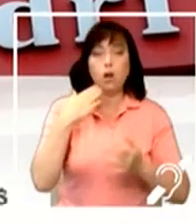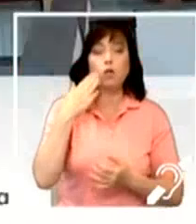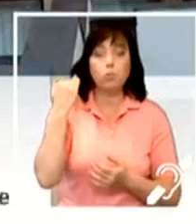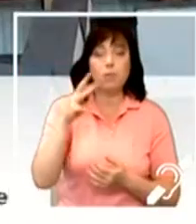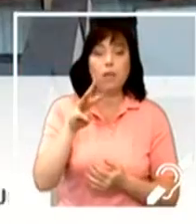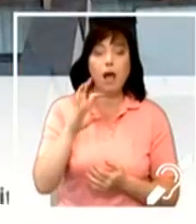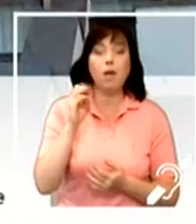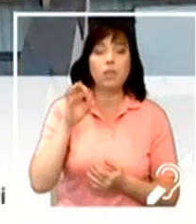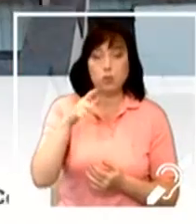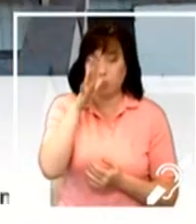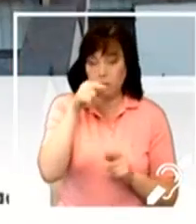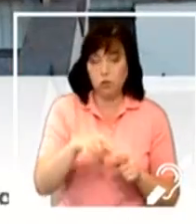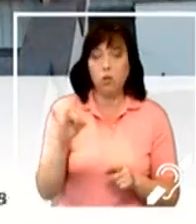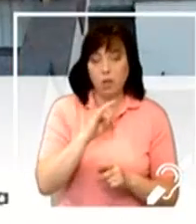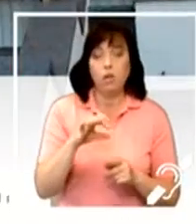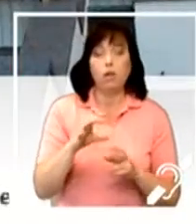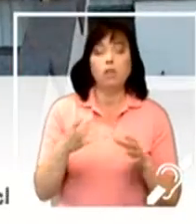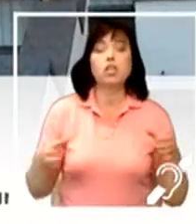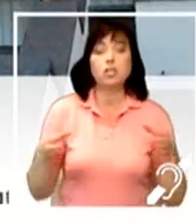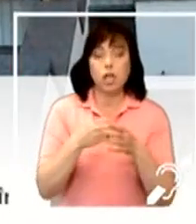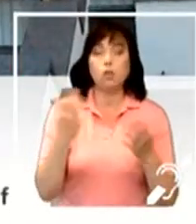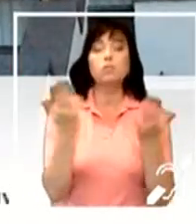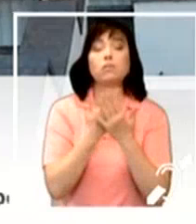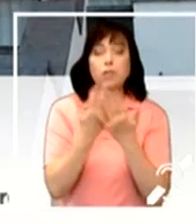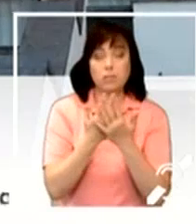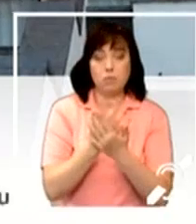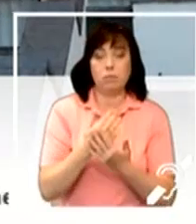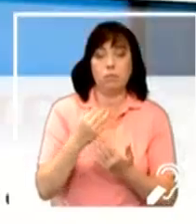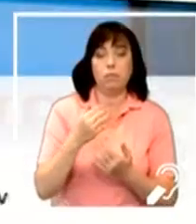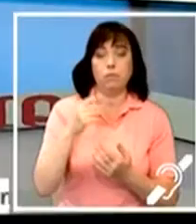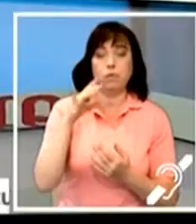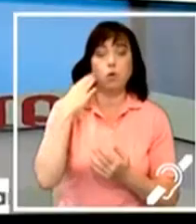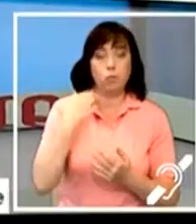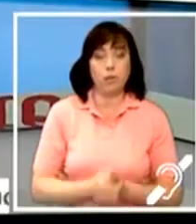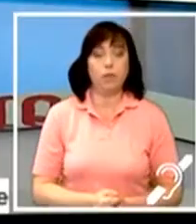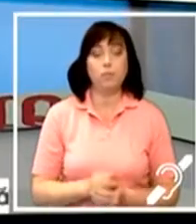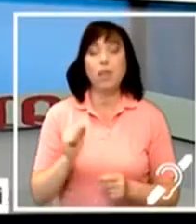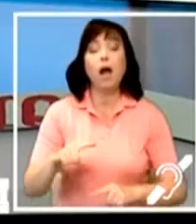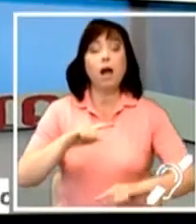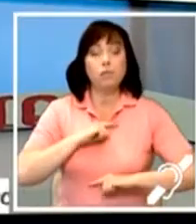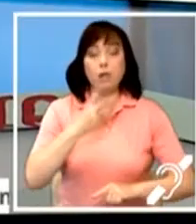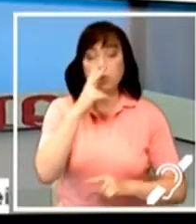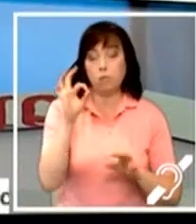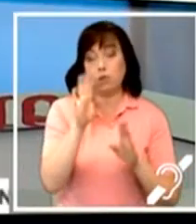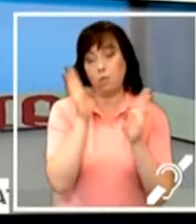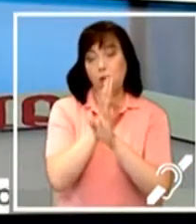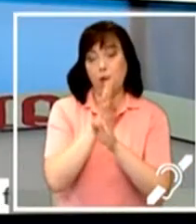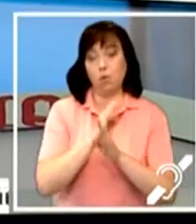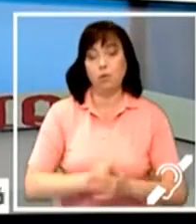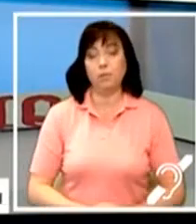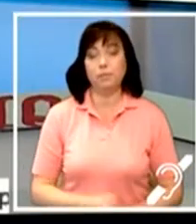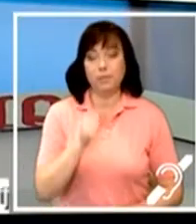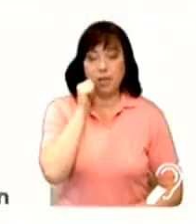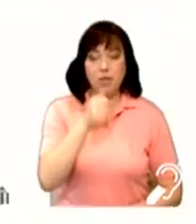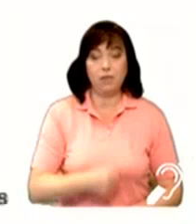Român Mihai Eminescu la Chișinău și Uniunii Cineaștilor din România. Iar pe final să vedem și datele meteo pentru ziua